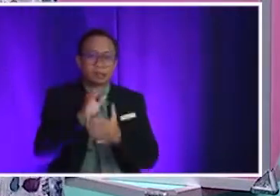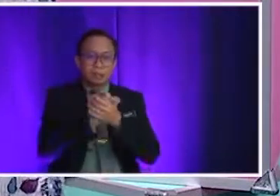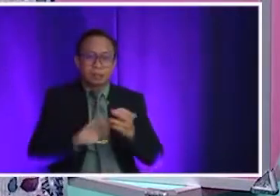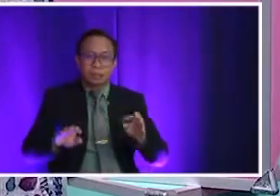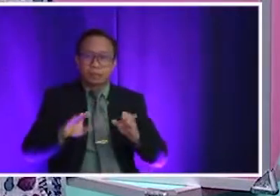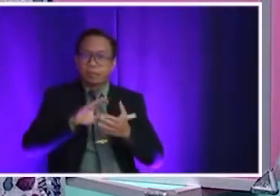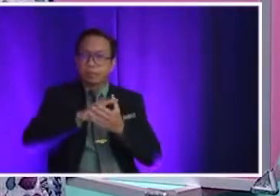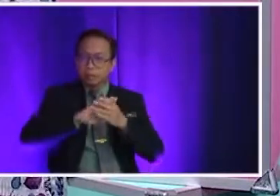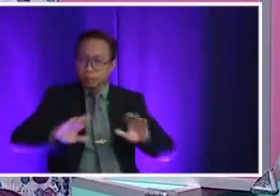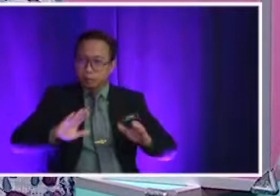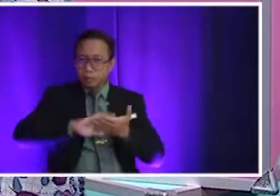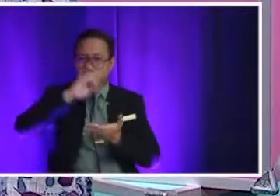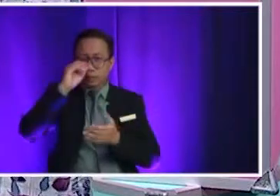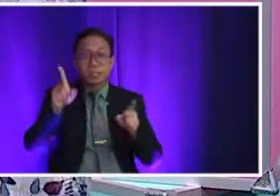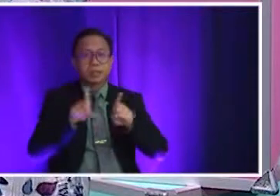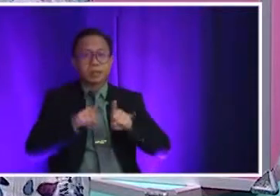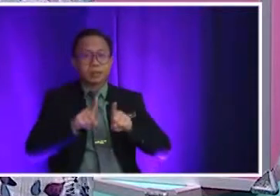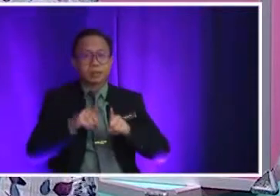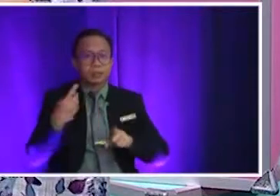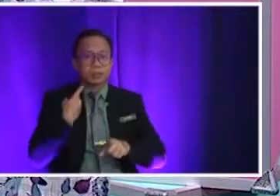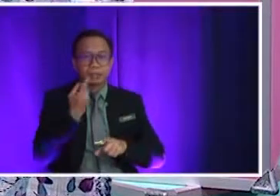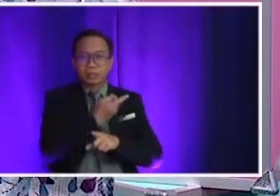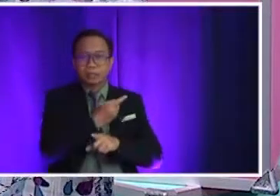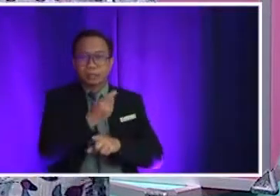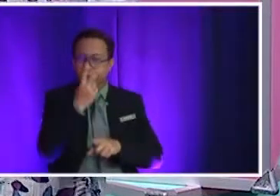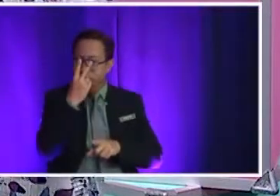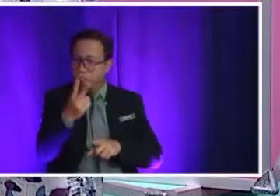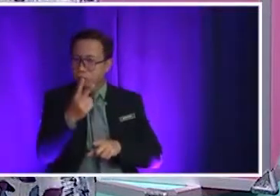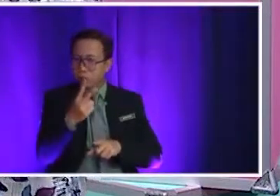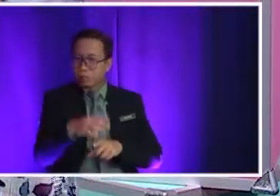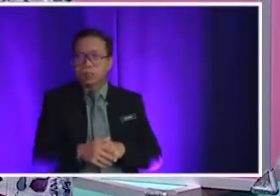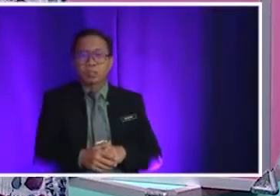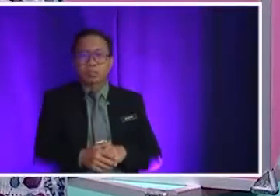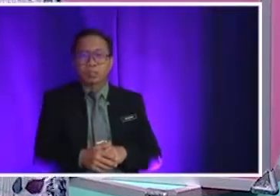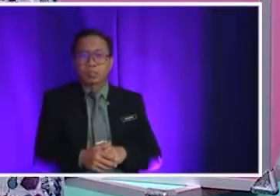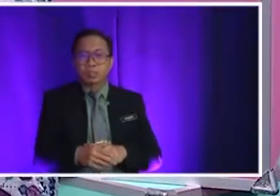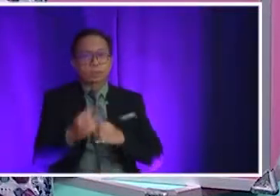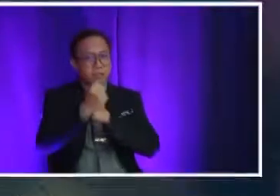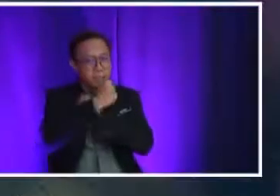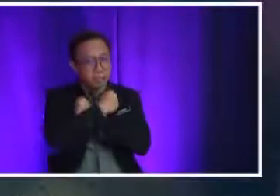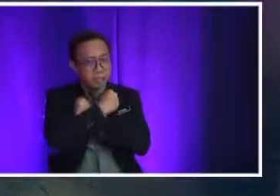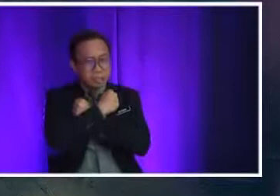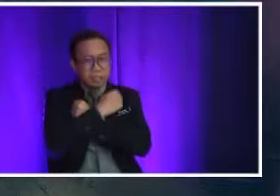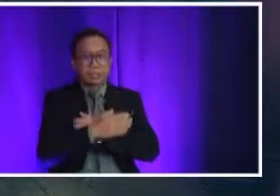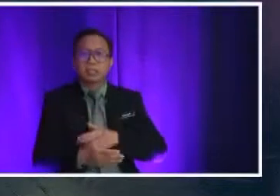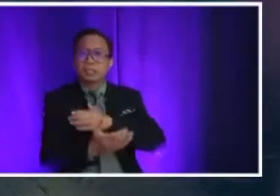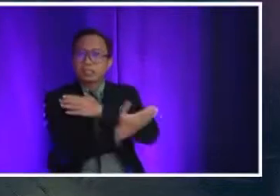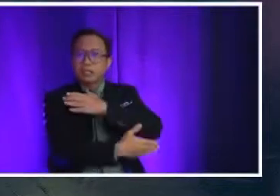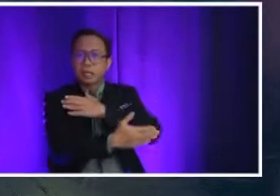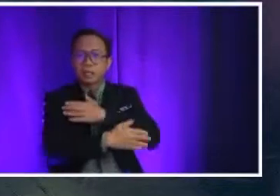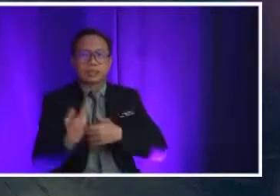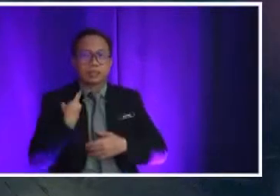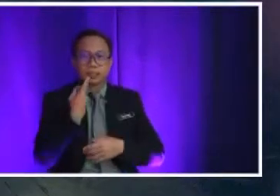belajar dan sama-sama kita menghayati dan sayangkan dari sebagai dari